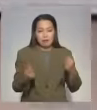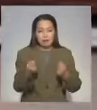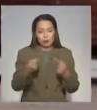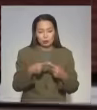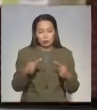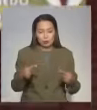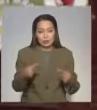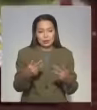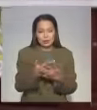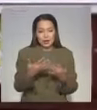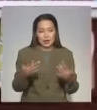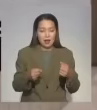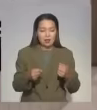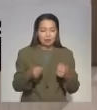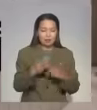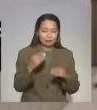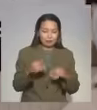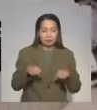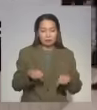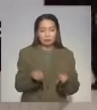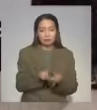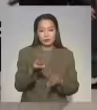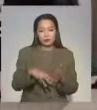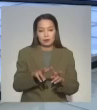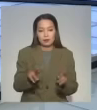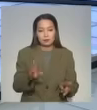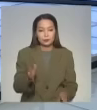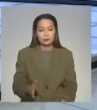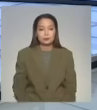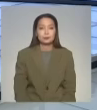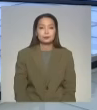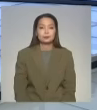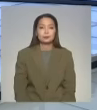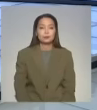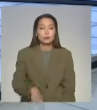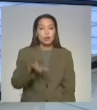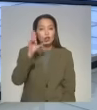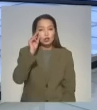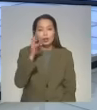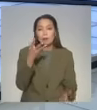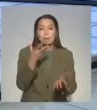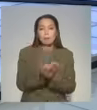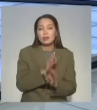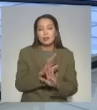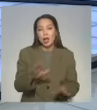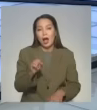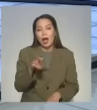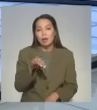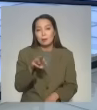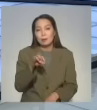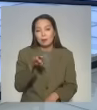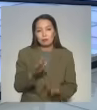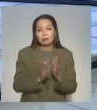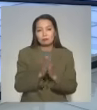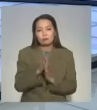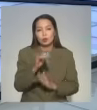Яна Гладкова, Самат Уренбаев, Астана Таймс. Число неплательщиков алиментов растет в Уральске. Только